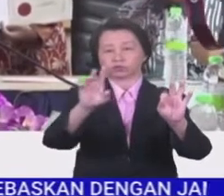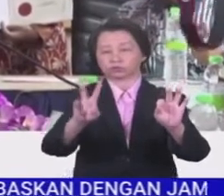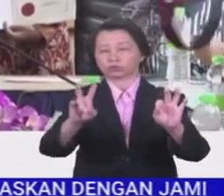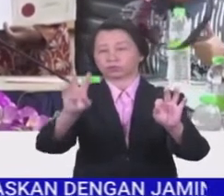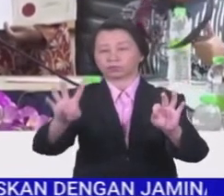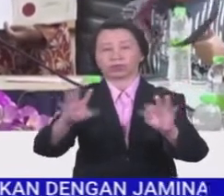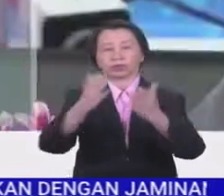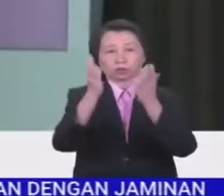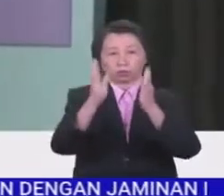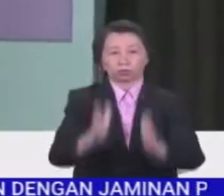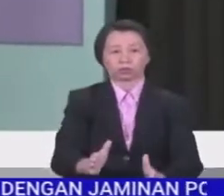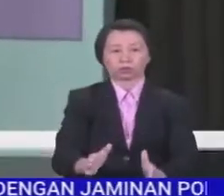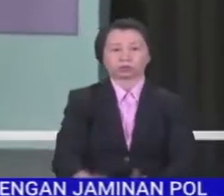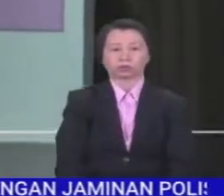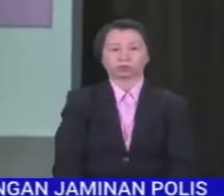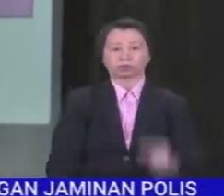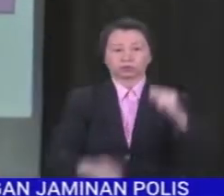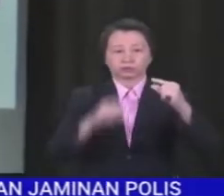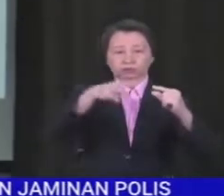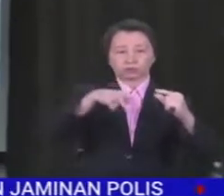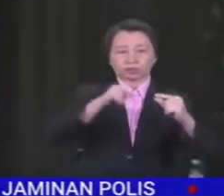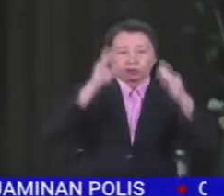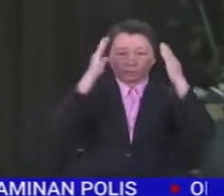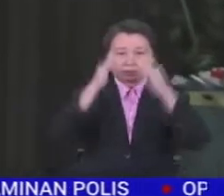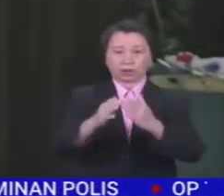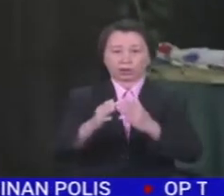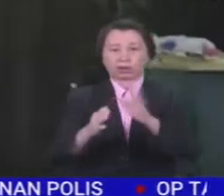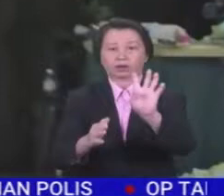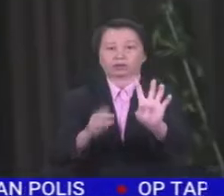9,674 orang. GPN Pahang pula